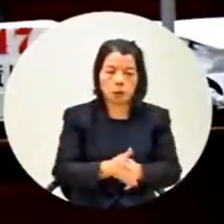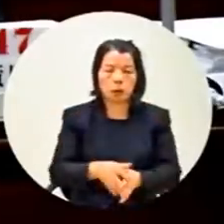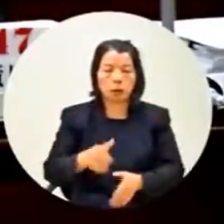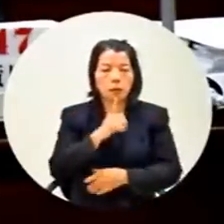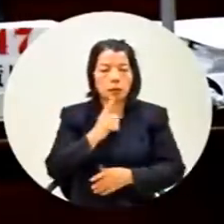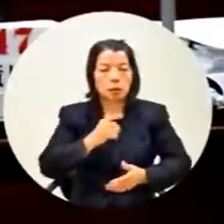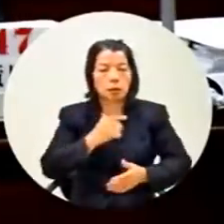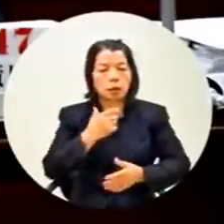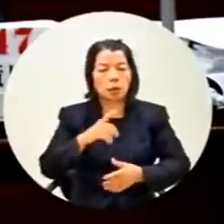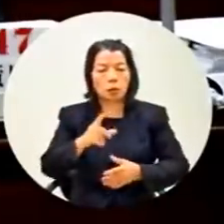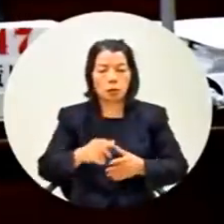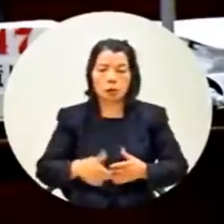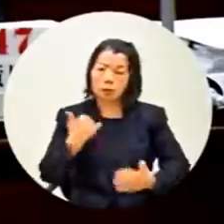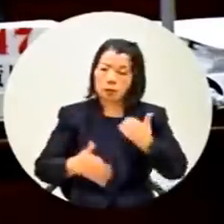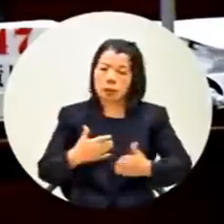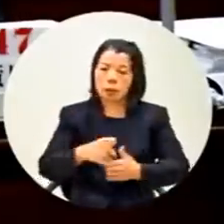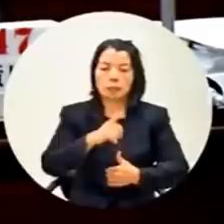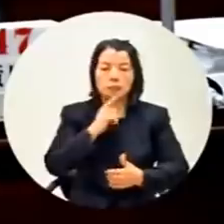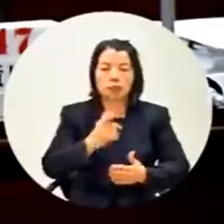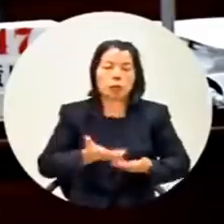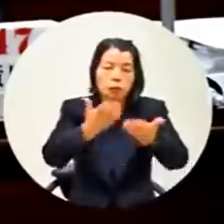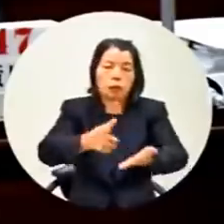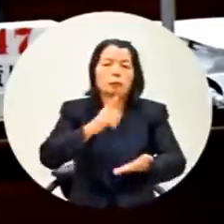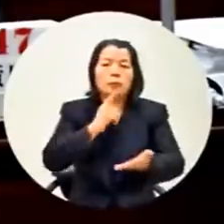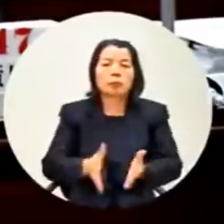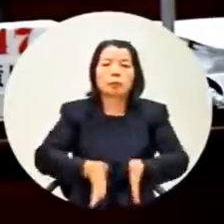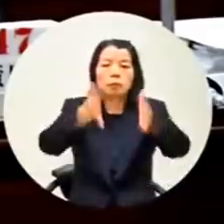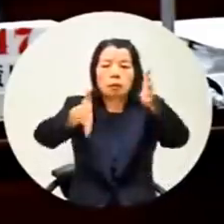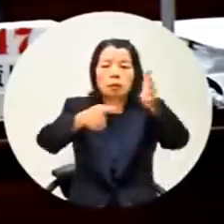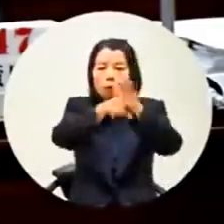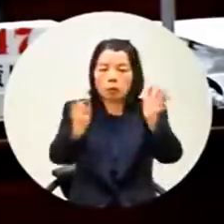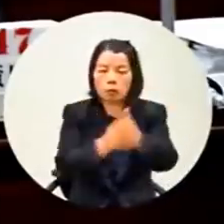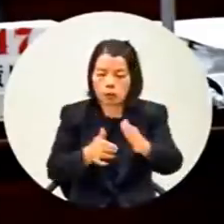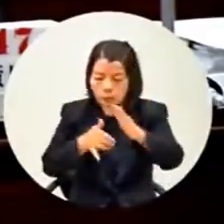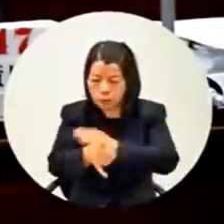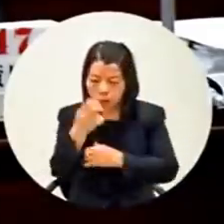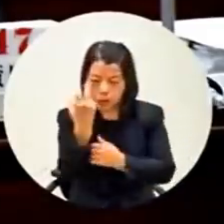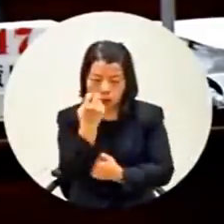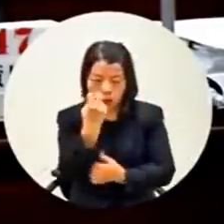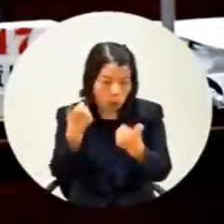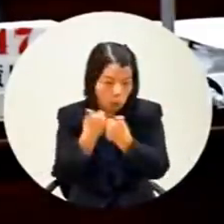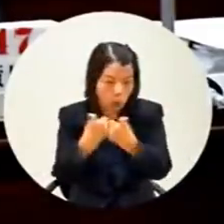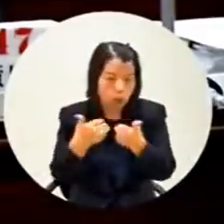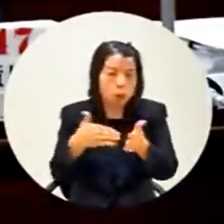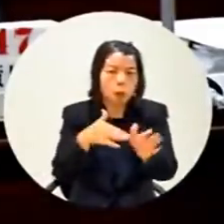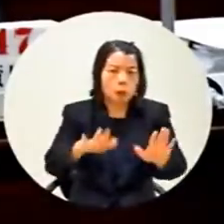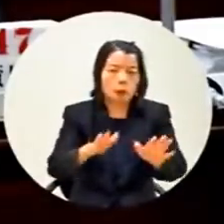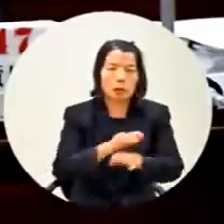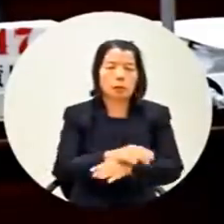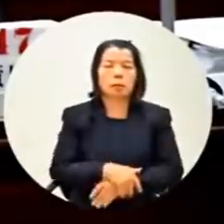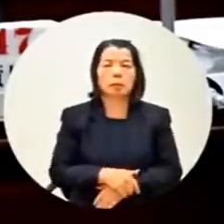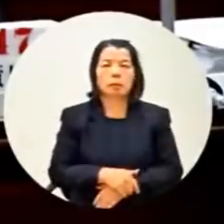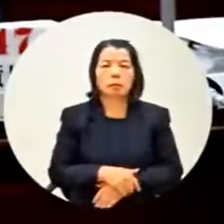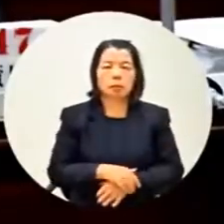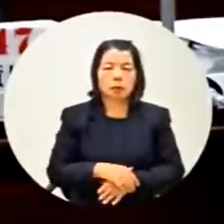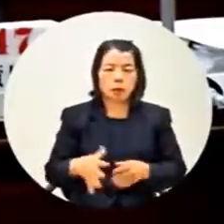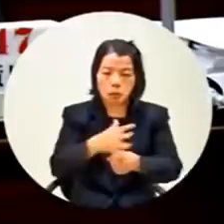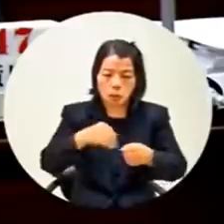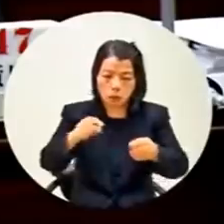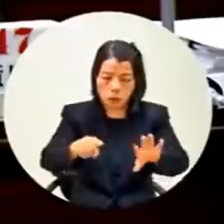约。那录音带在11月14号公开之后，全国哗